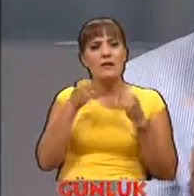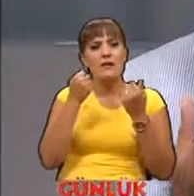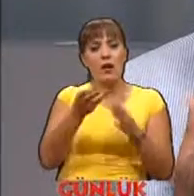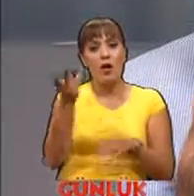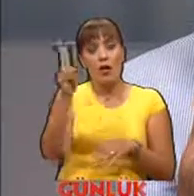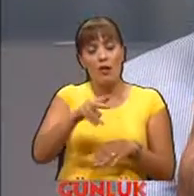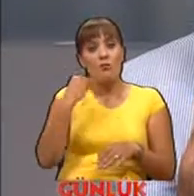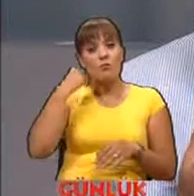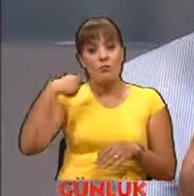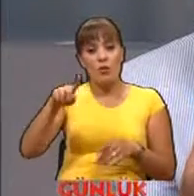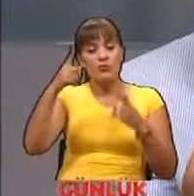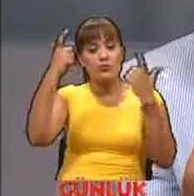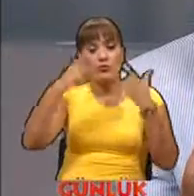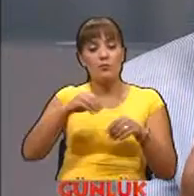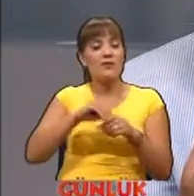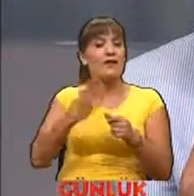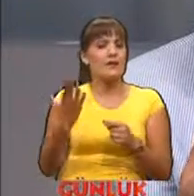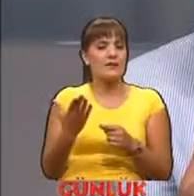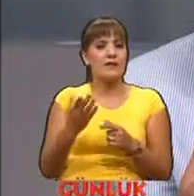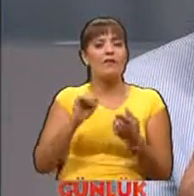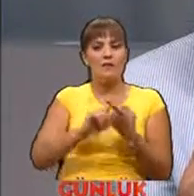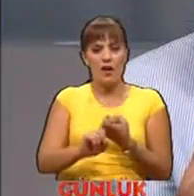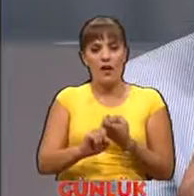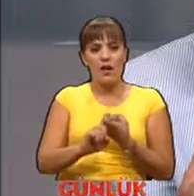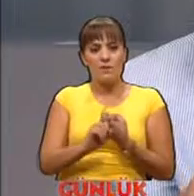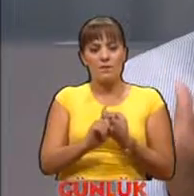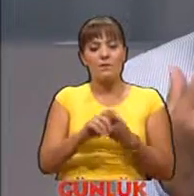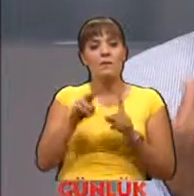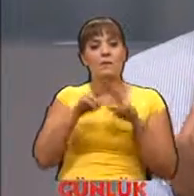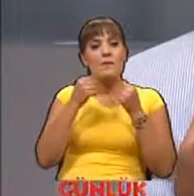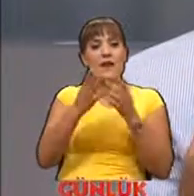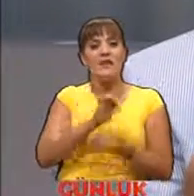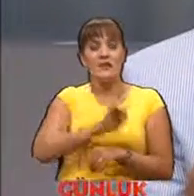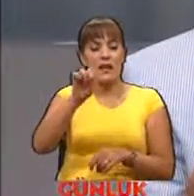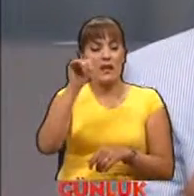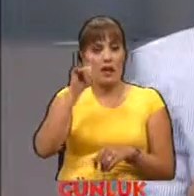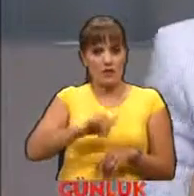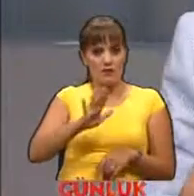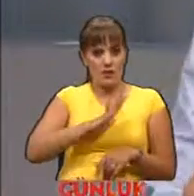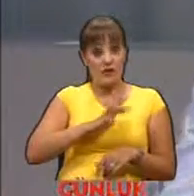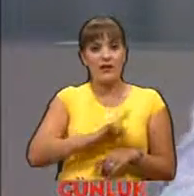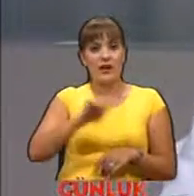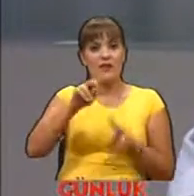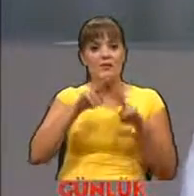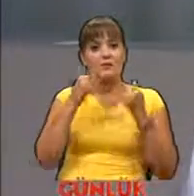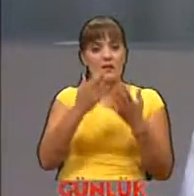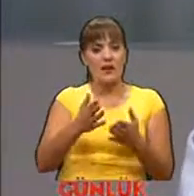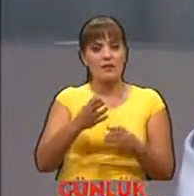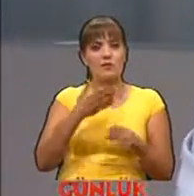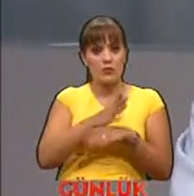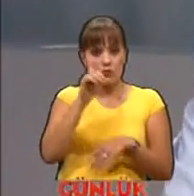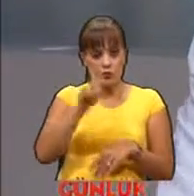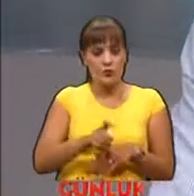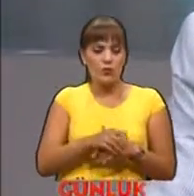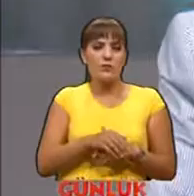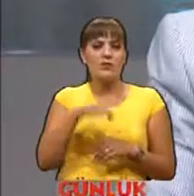mirasçıların ölenin borçlarından sorumluluğu nasıldır? Ve mirası red hakları var mı? Reddi miras gayet mümkün müdür? Evet. Reddi miras mümkün